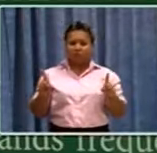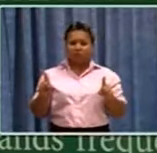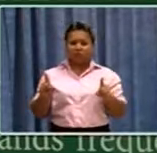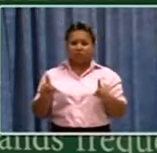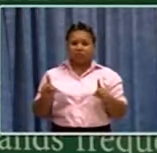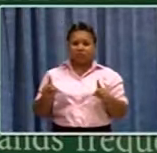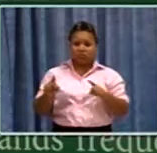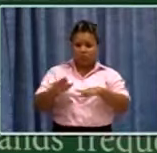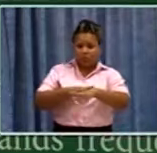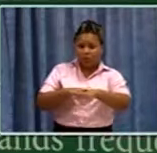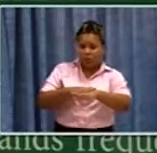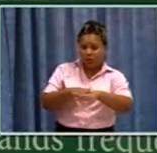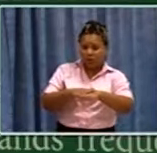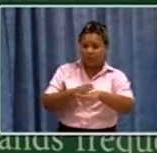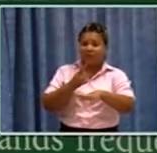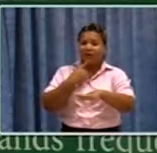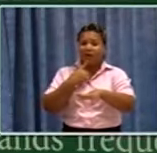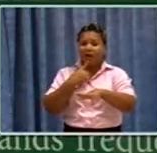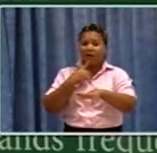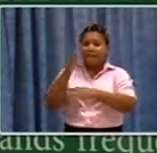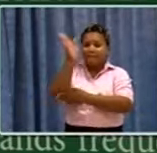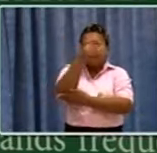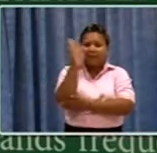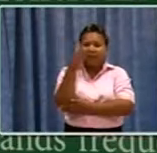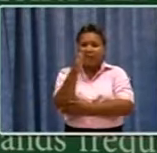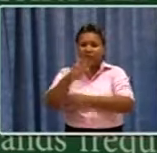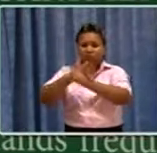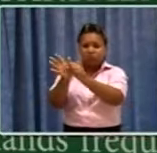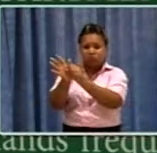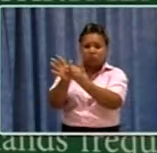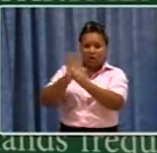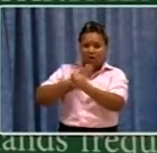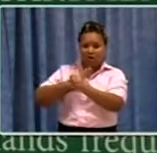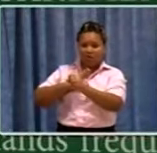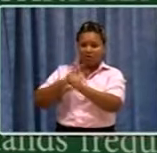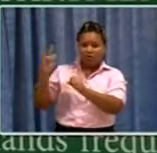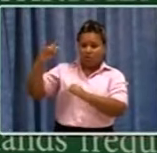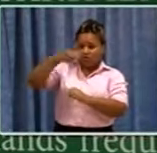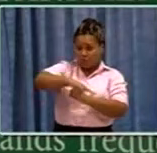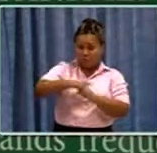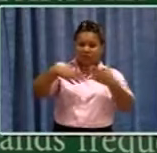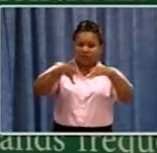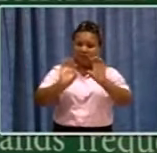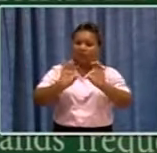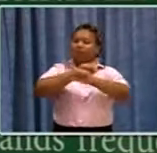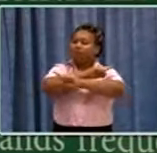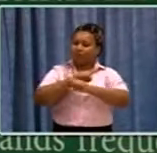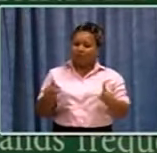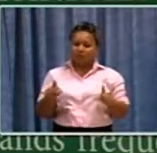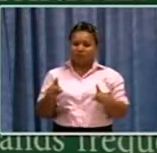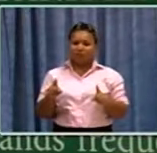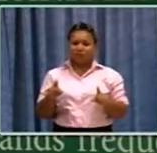droit à aller dans les autres pays. Premièrement. Deuxièmement, activité commerciale à l'aéroport, il y en a plusieurs. Il y en a